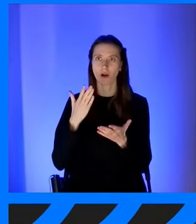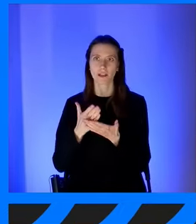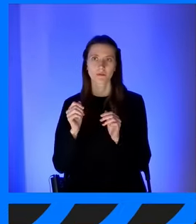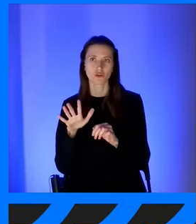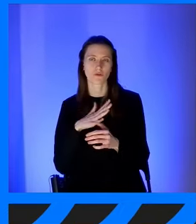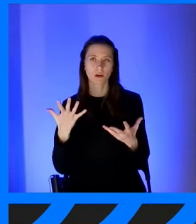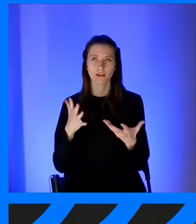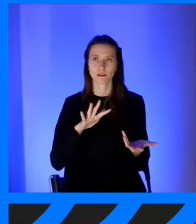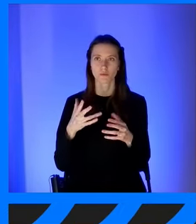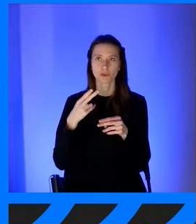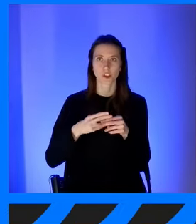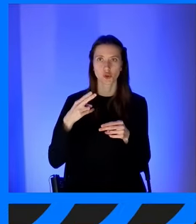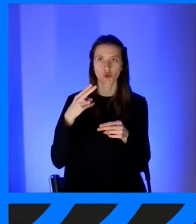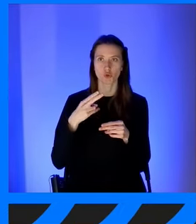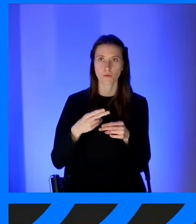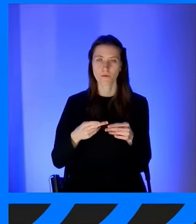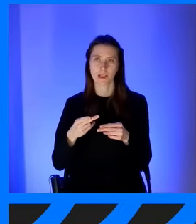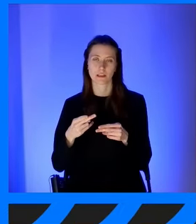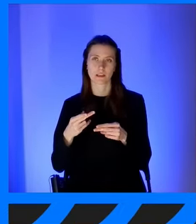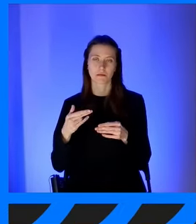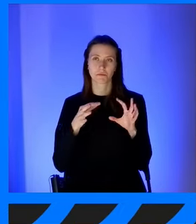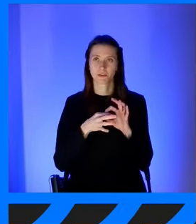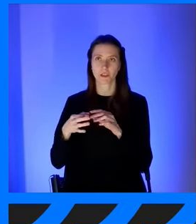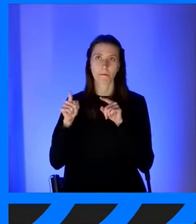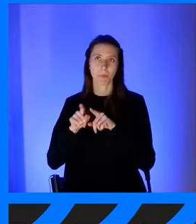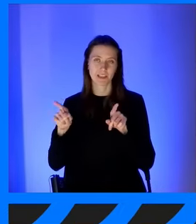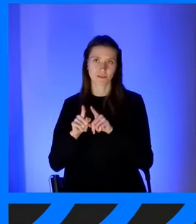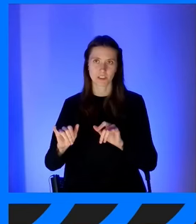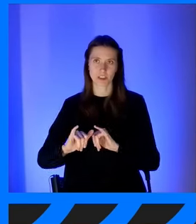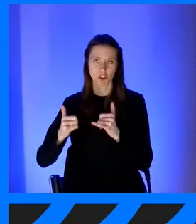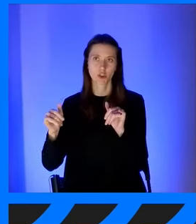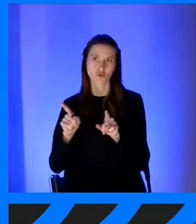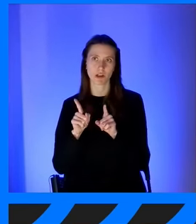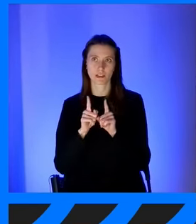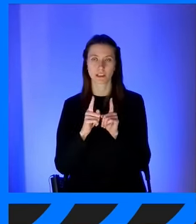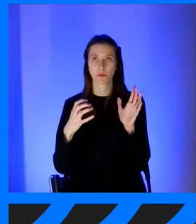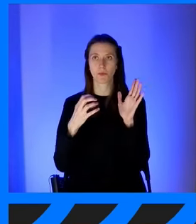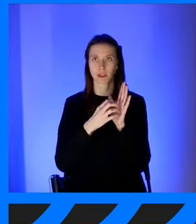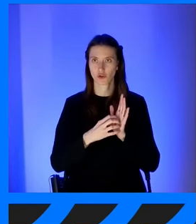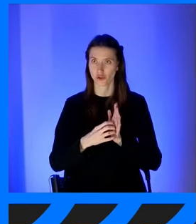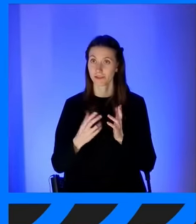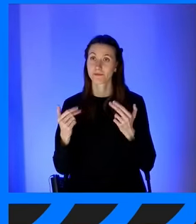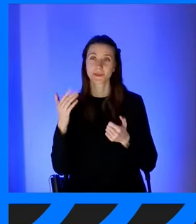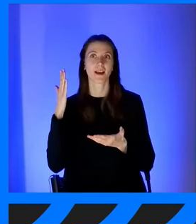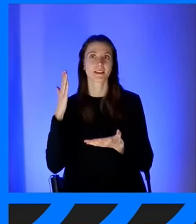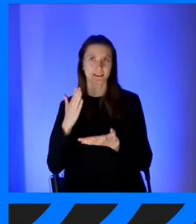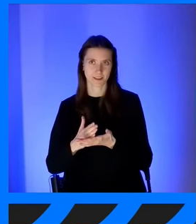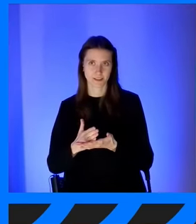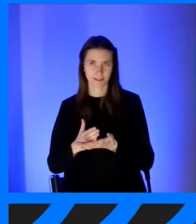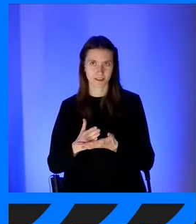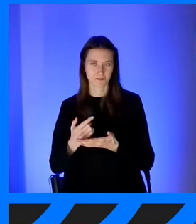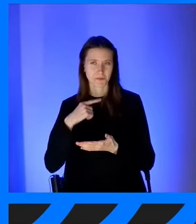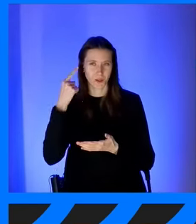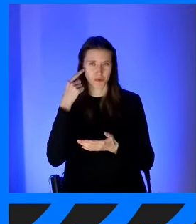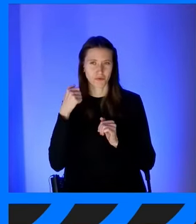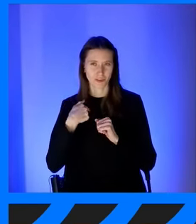какие-то инструменты по монетизации, по продвижению вот этих хапов? Есть, да. Я думаю,